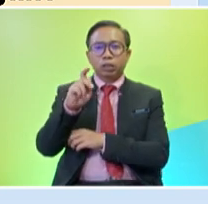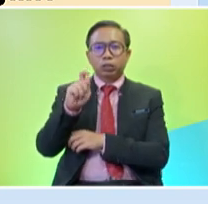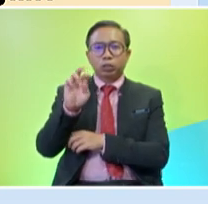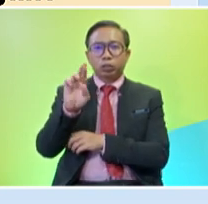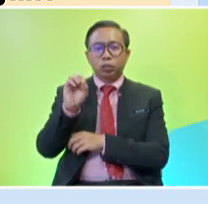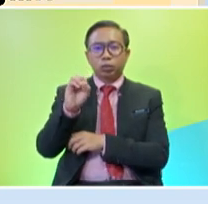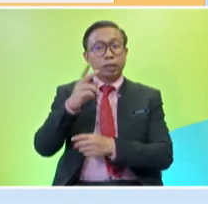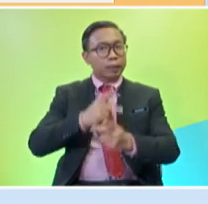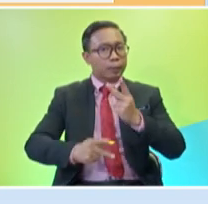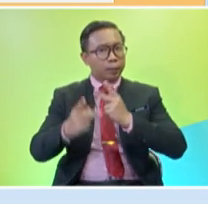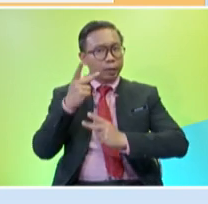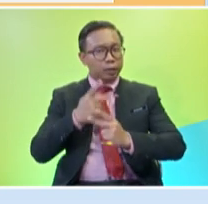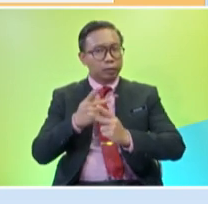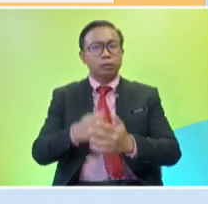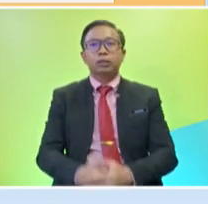yang ada pada